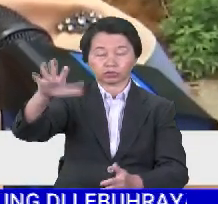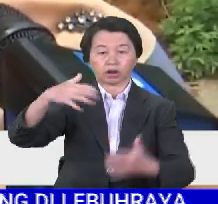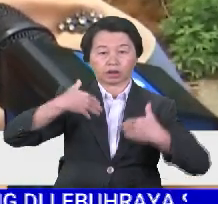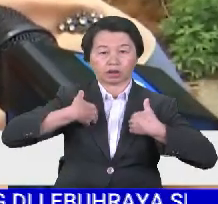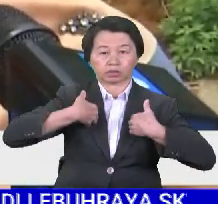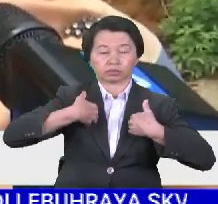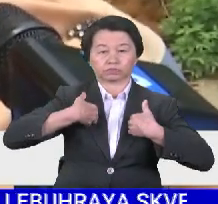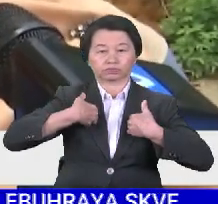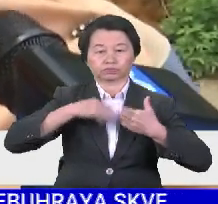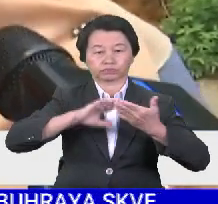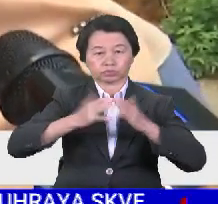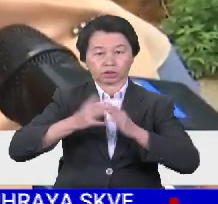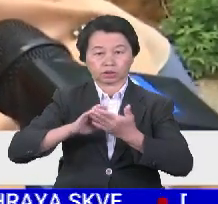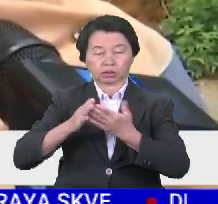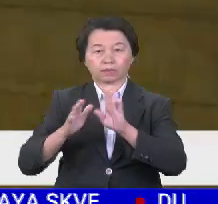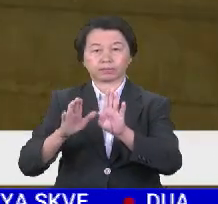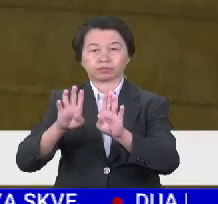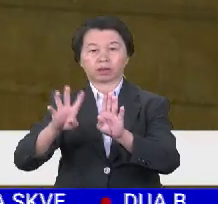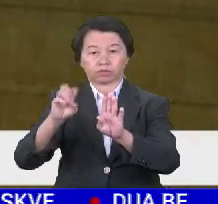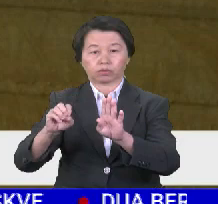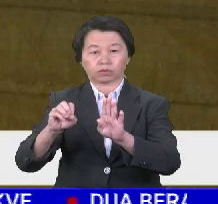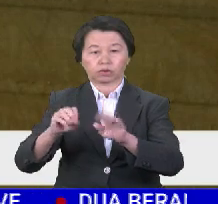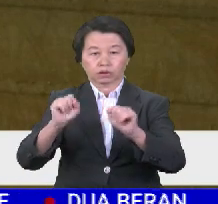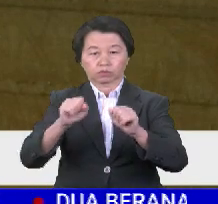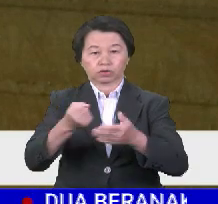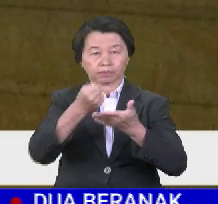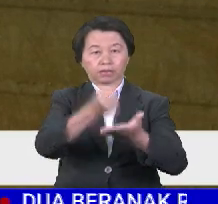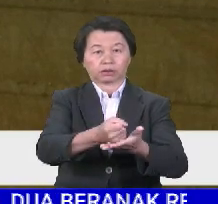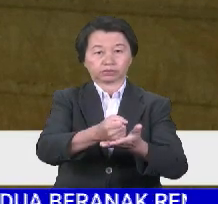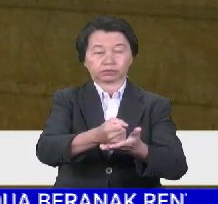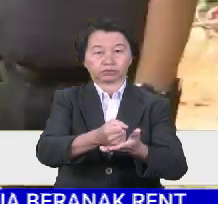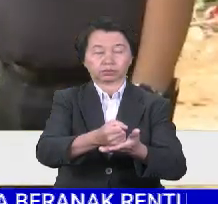wujud komuniti B40 di mana boleh membantulah